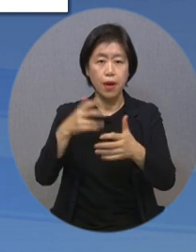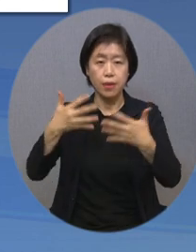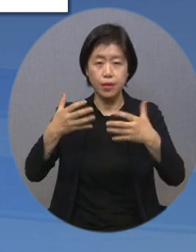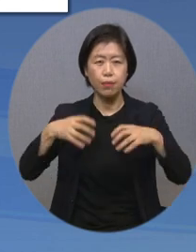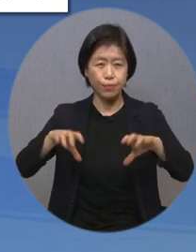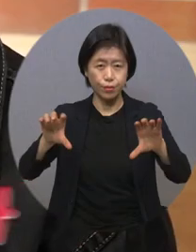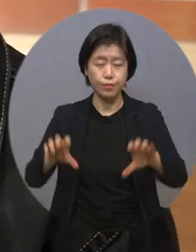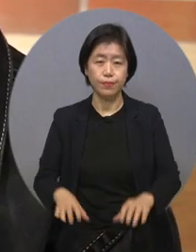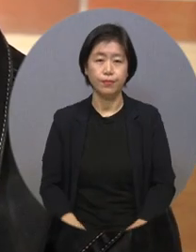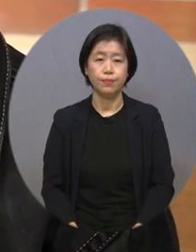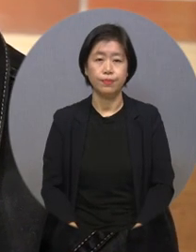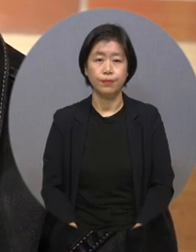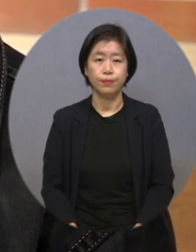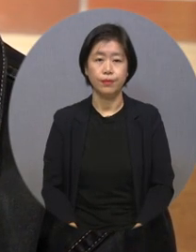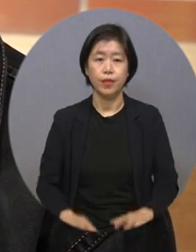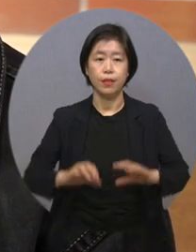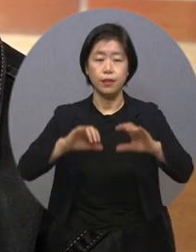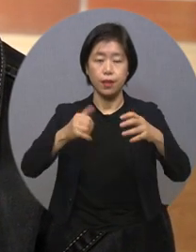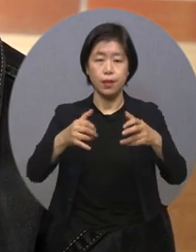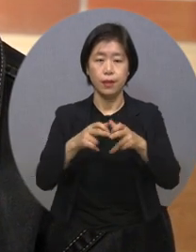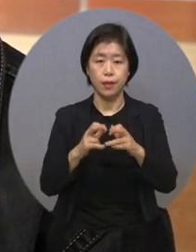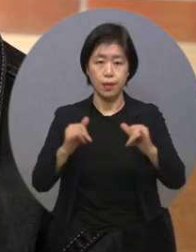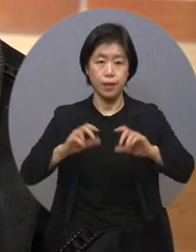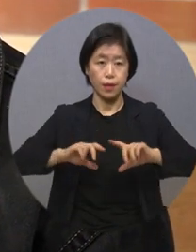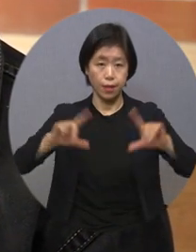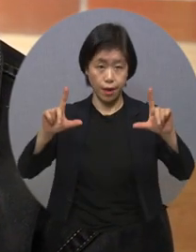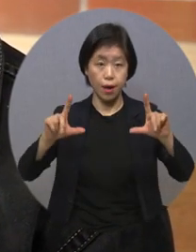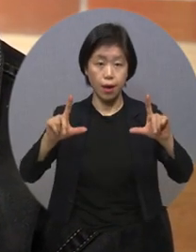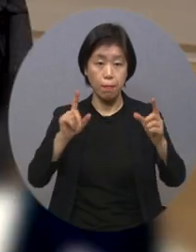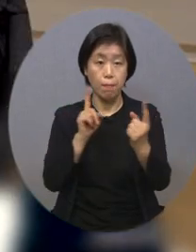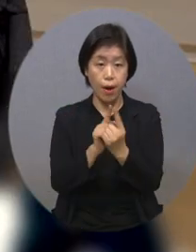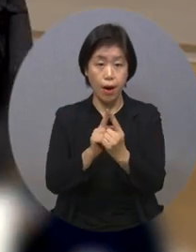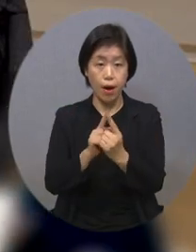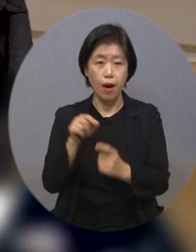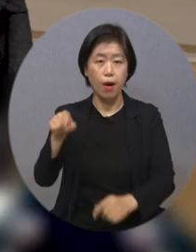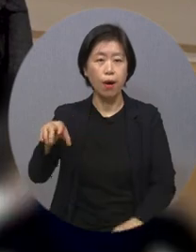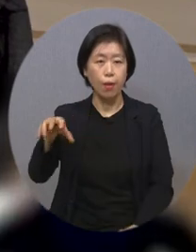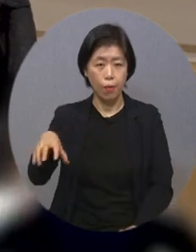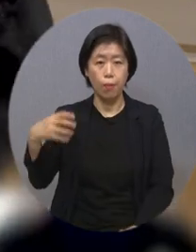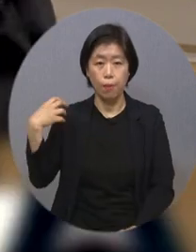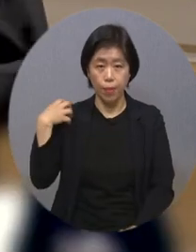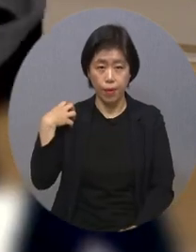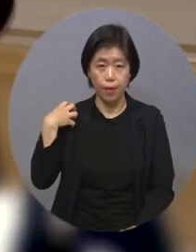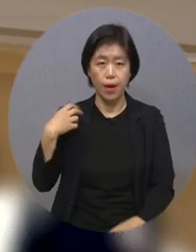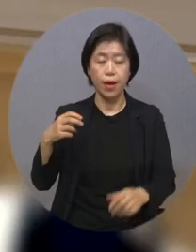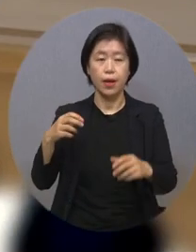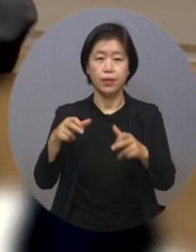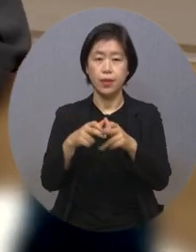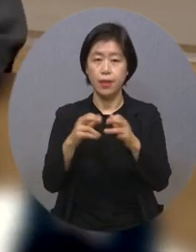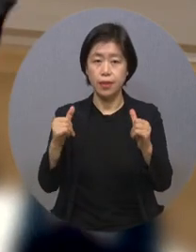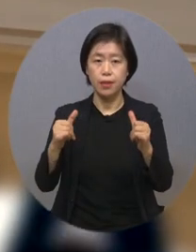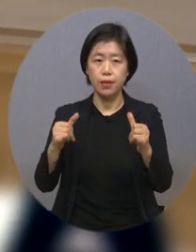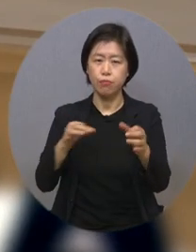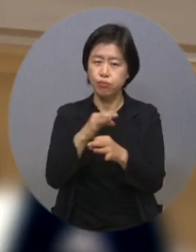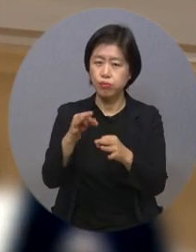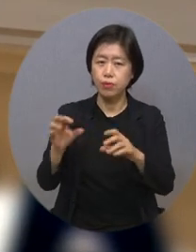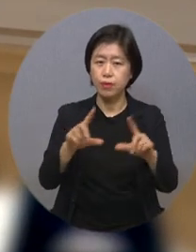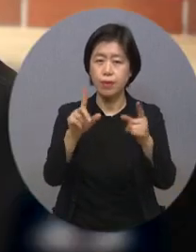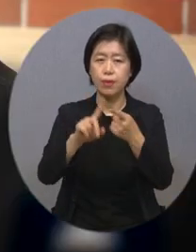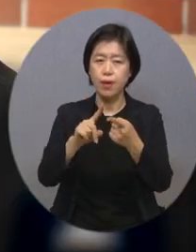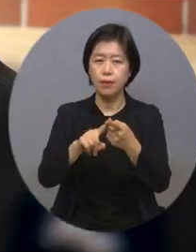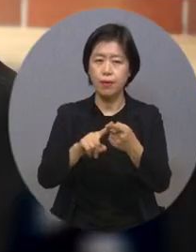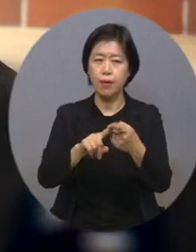밝혔습니다. 세계 장애인의 날을 맞아 토스의 주도로 장애인의 금융생활에 대한 콘텐츠를 기획했다고